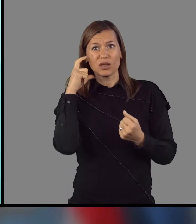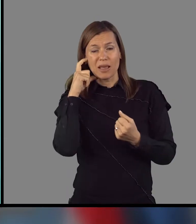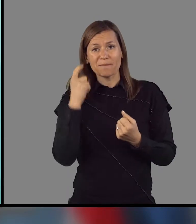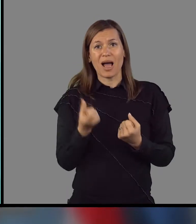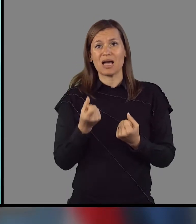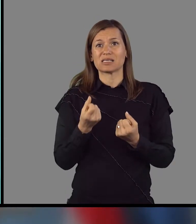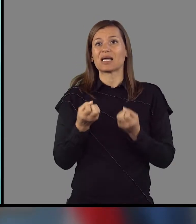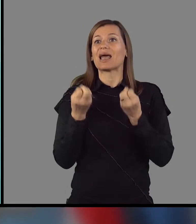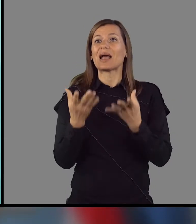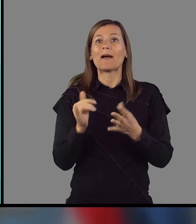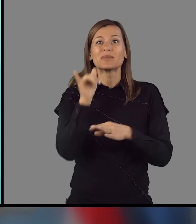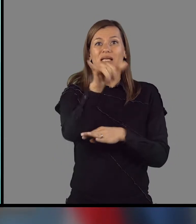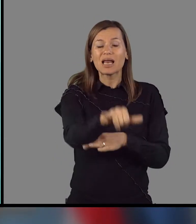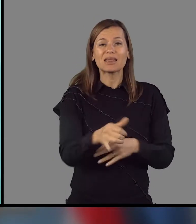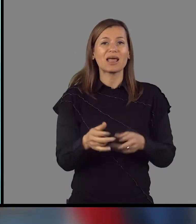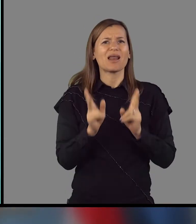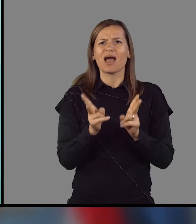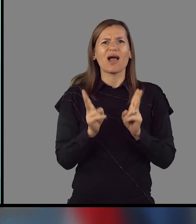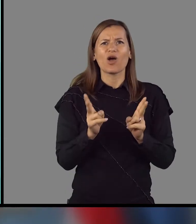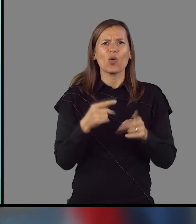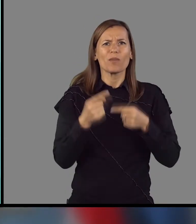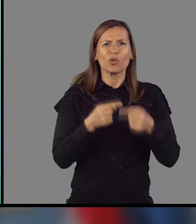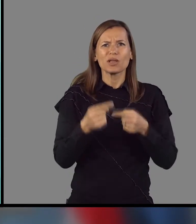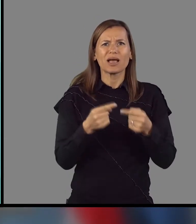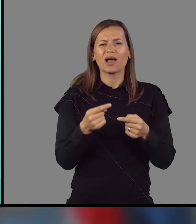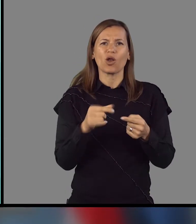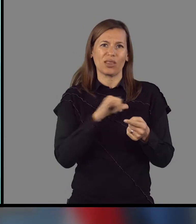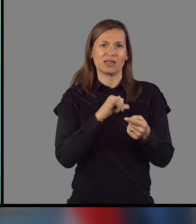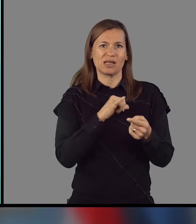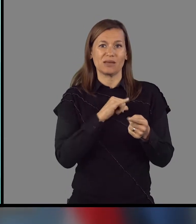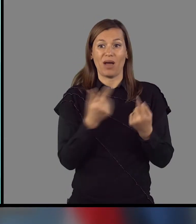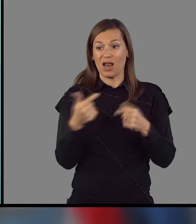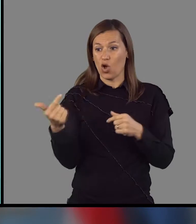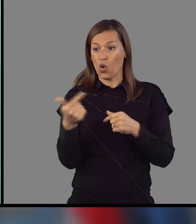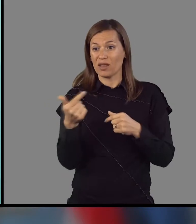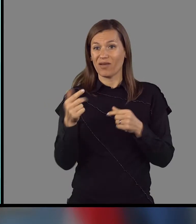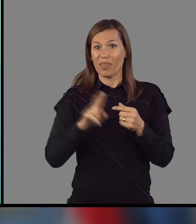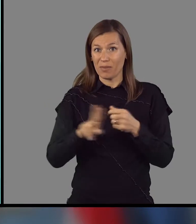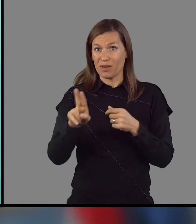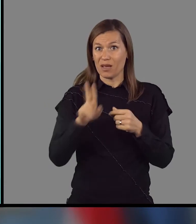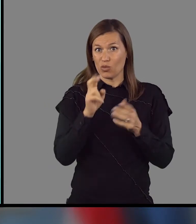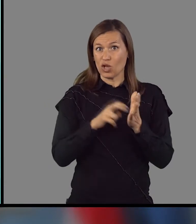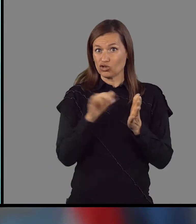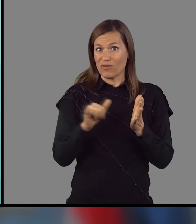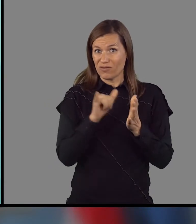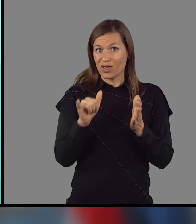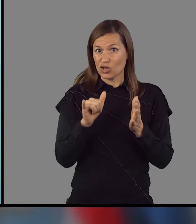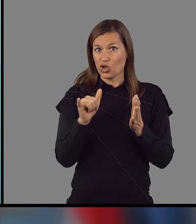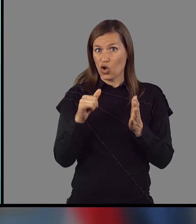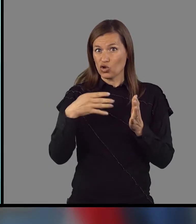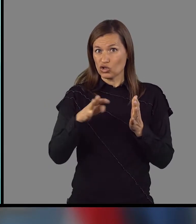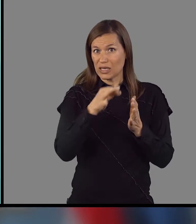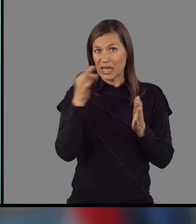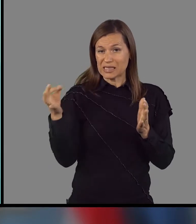maske na teh letih, kam ste leteli, kako ste leteli in seveda kakšna navodila imate zdaj za naprej, da tudi ona dva preostali štiri